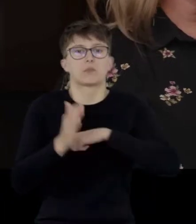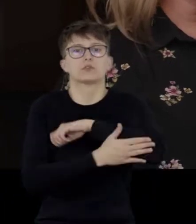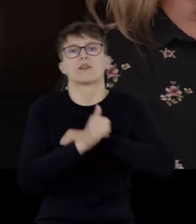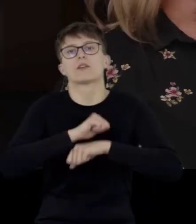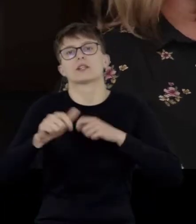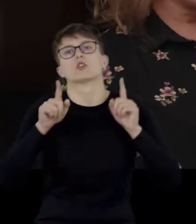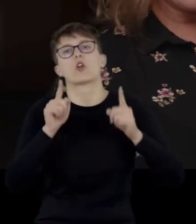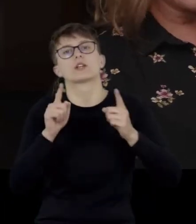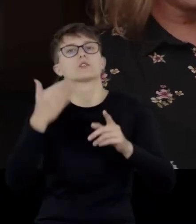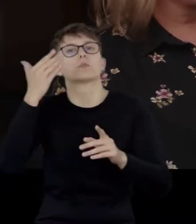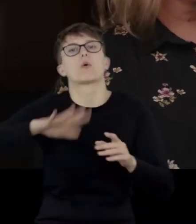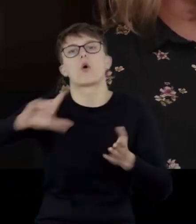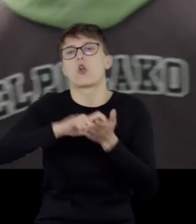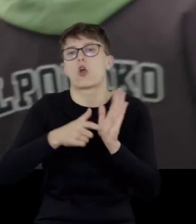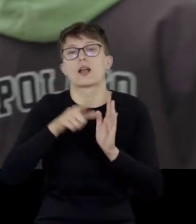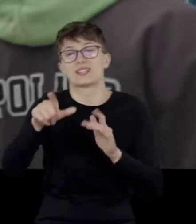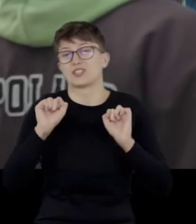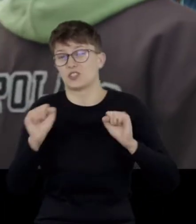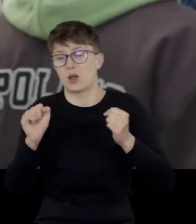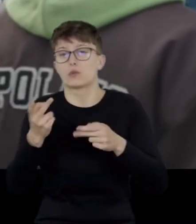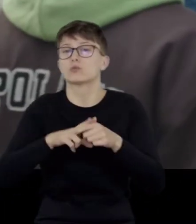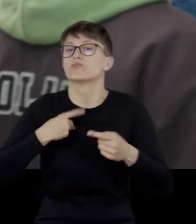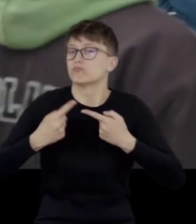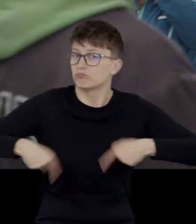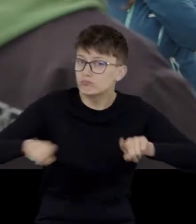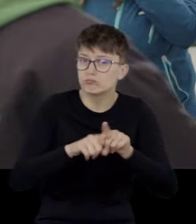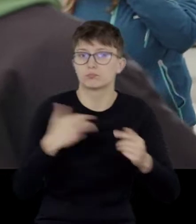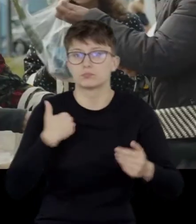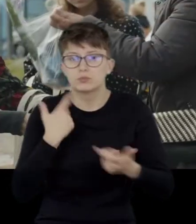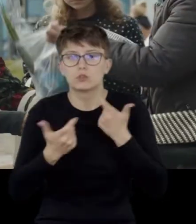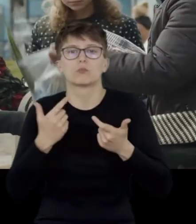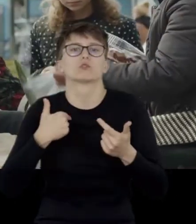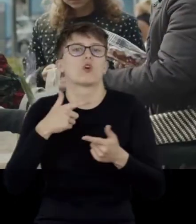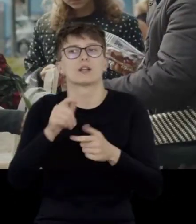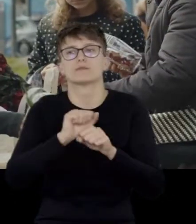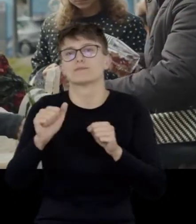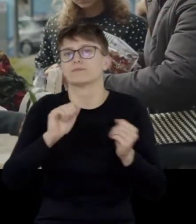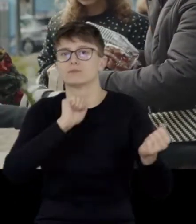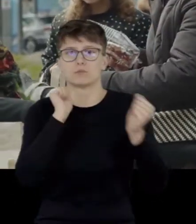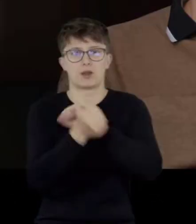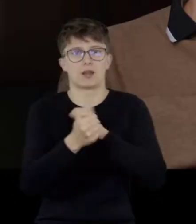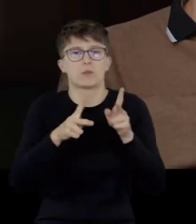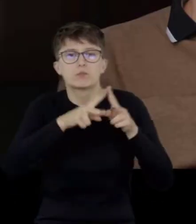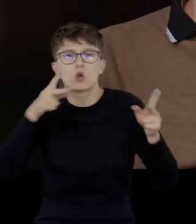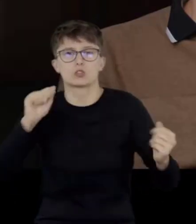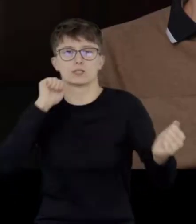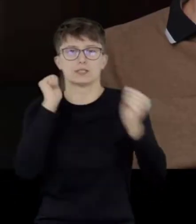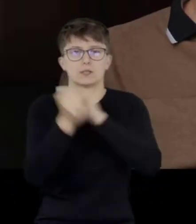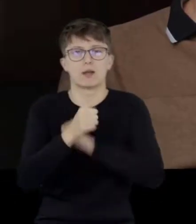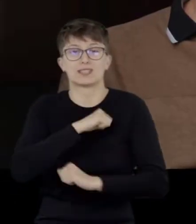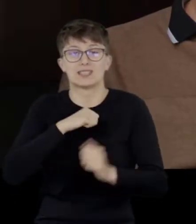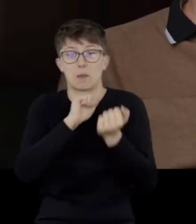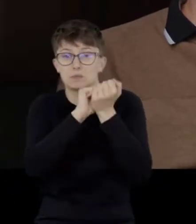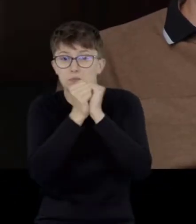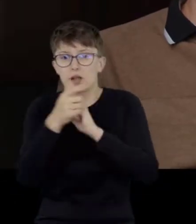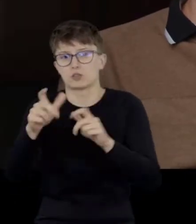Podstawą modelu organizowania społeczności lokalnej, tych działań, które realizujemy, według mnie jest zmiana.